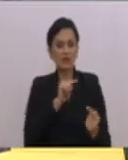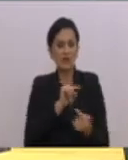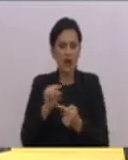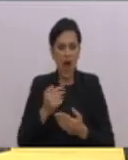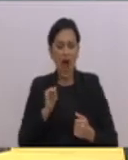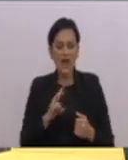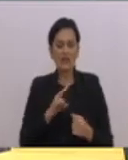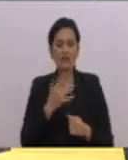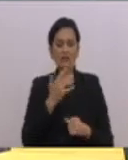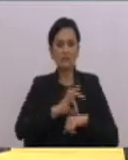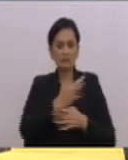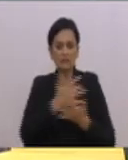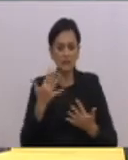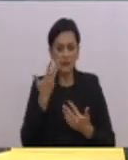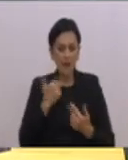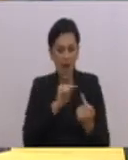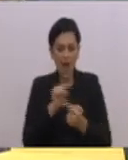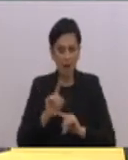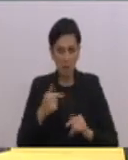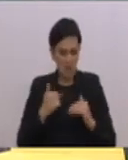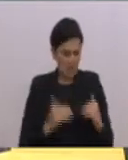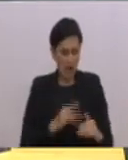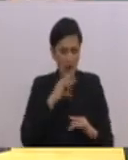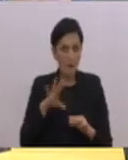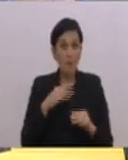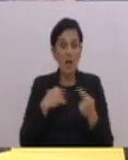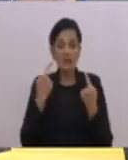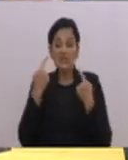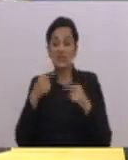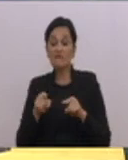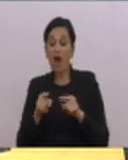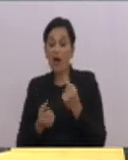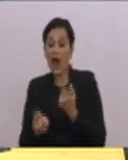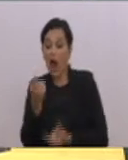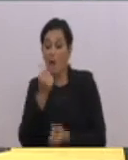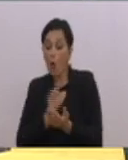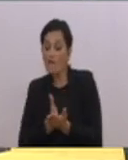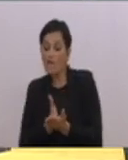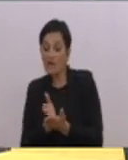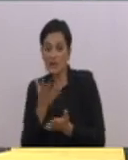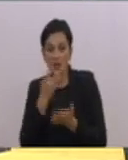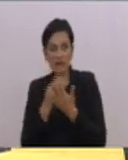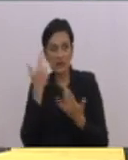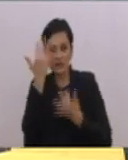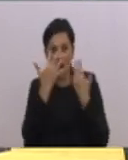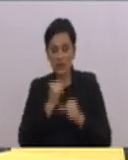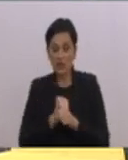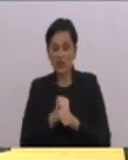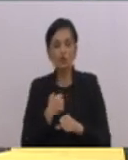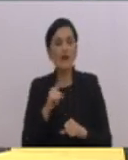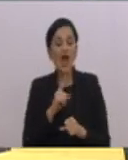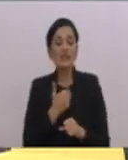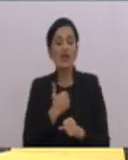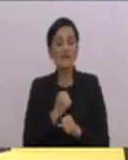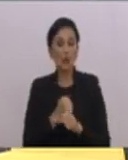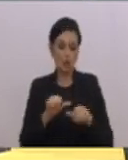უბრალოდ იპოვის ამ თავისი ბოროტი განზრახვების სხვა გამოვლინებას. ხო და ჩვენ რა გვინდა გავაკეთოთ, რომ